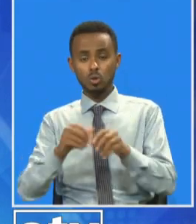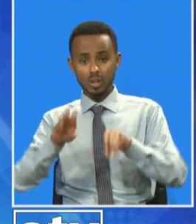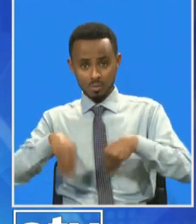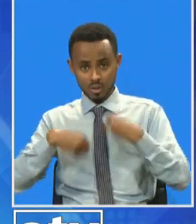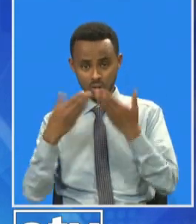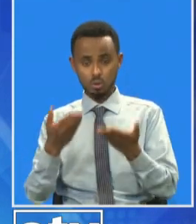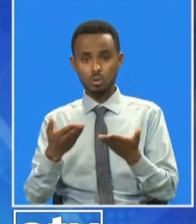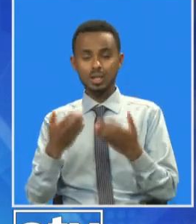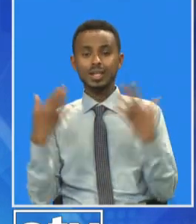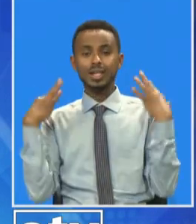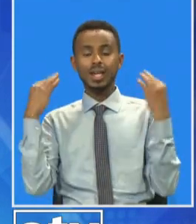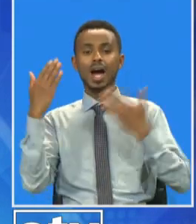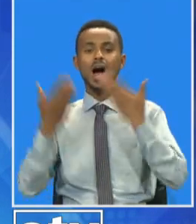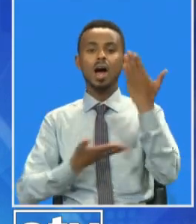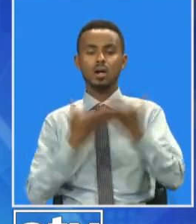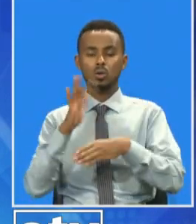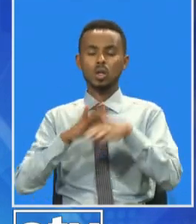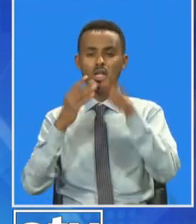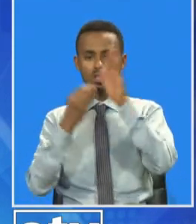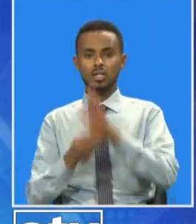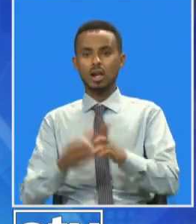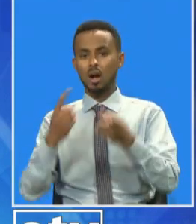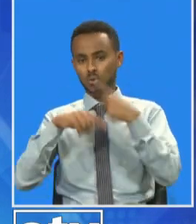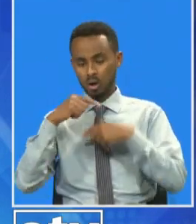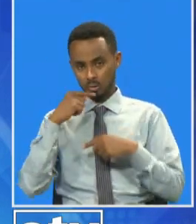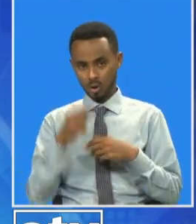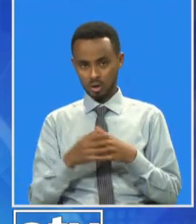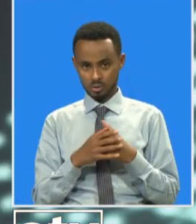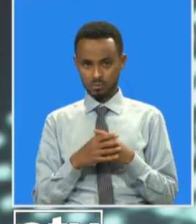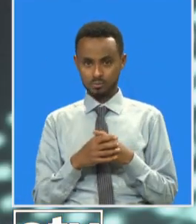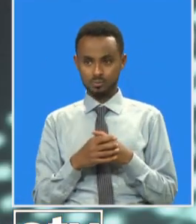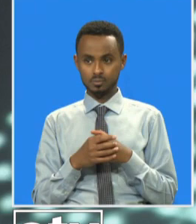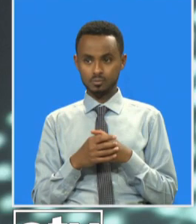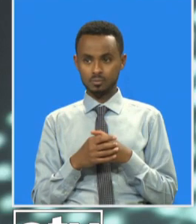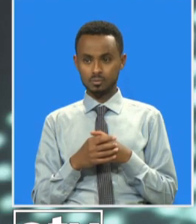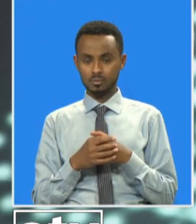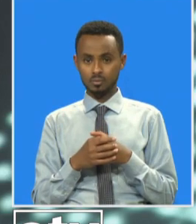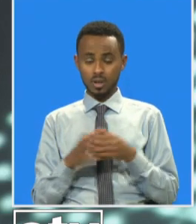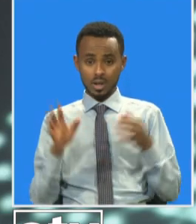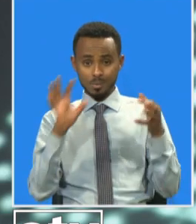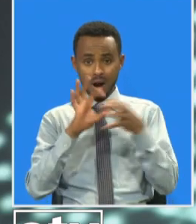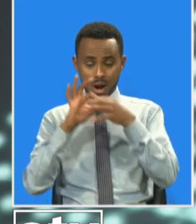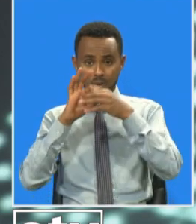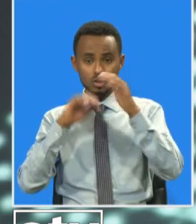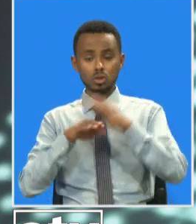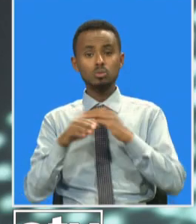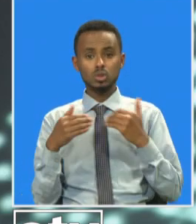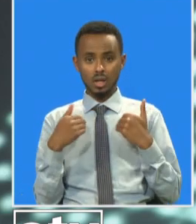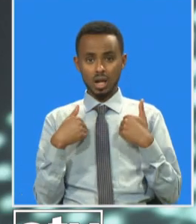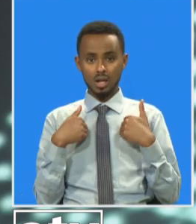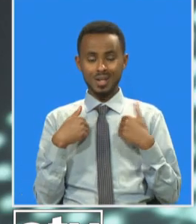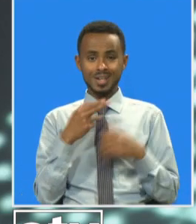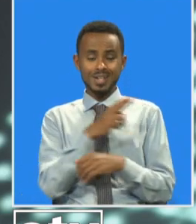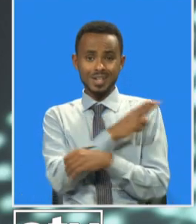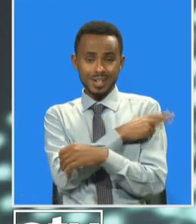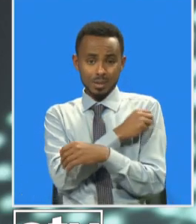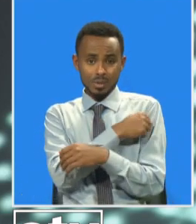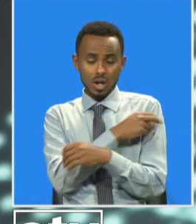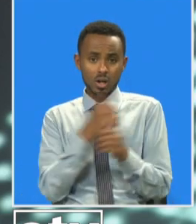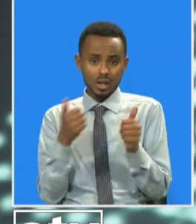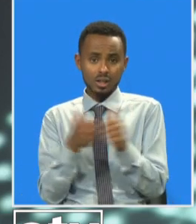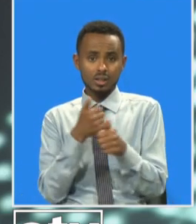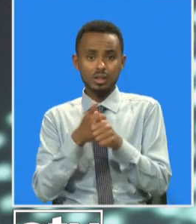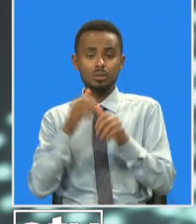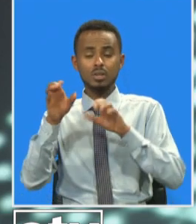የሚሰጡ የጤና አገልግሎቶች ላይ ጫና ፈጥሯል ብለዋል። ታው ማህበረሰብ ውስጥ አለ ህክምናውን